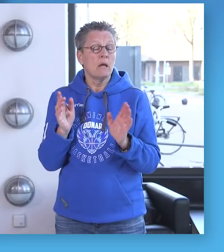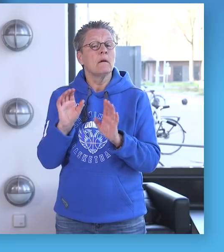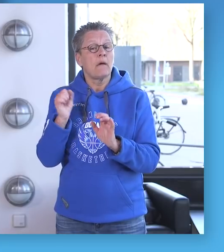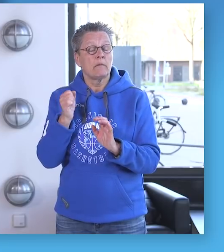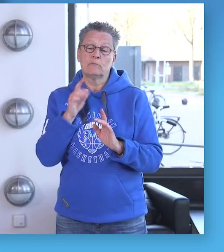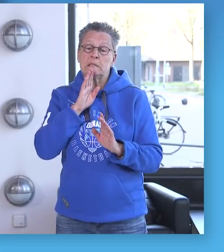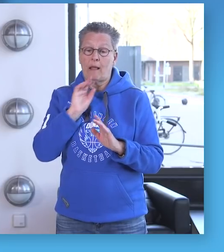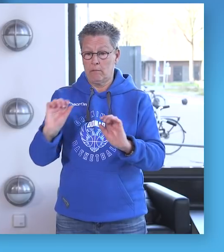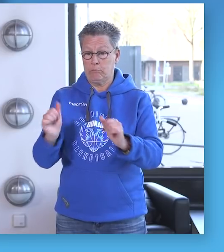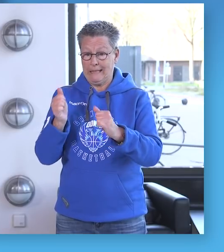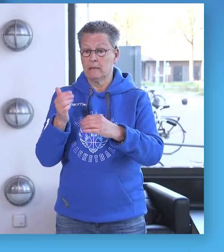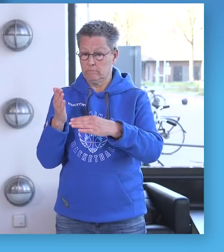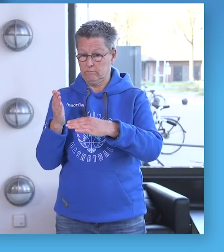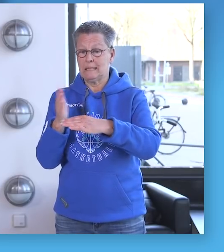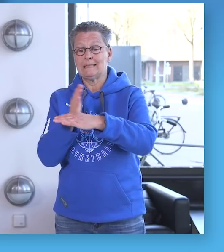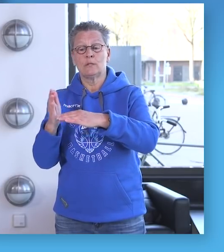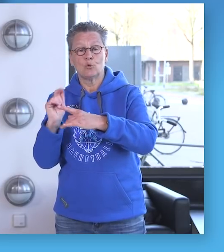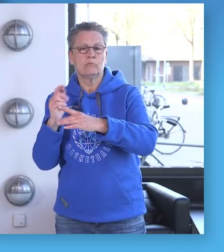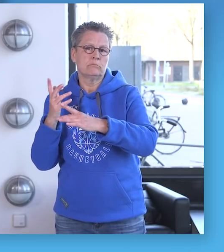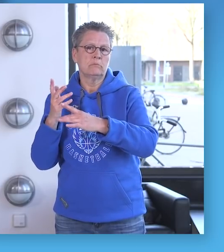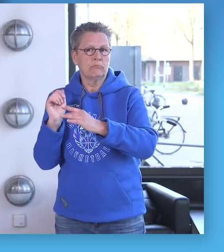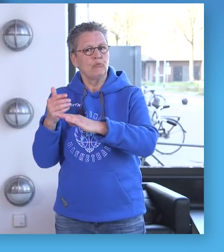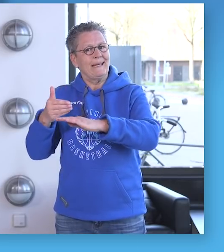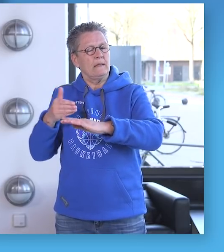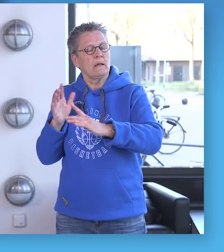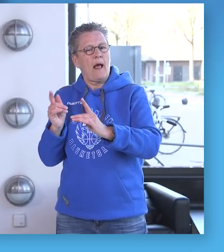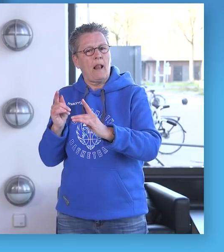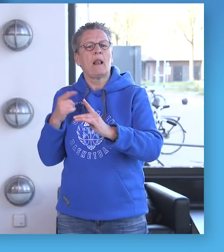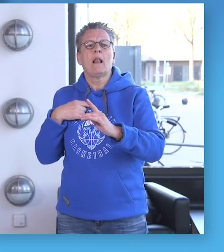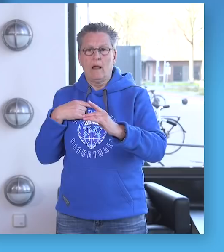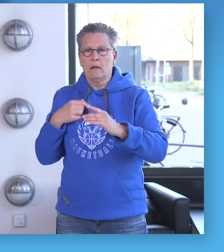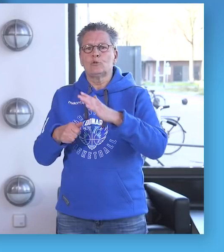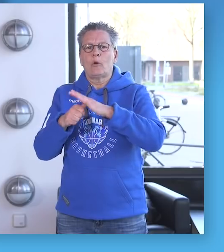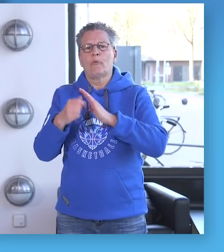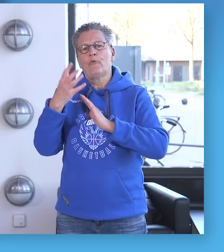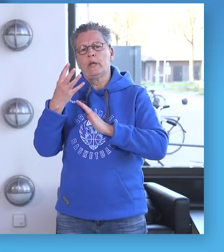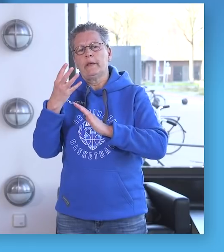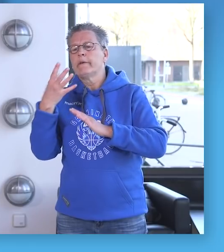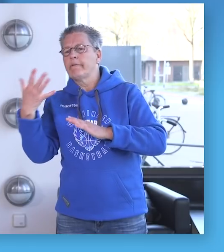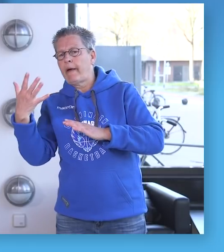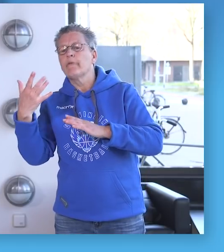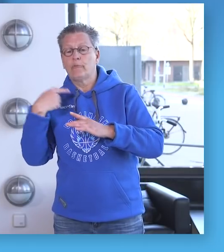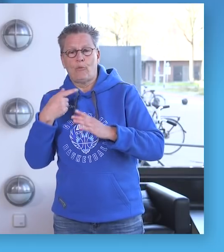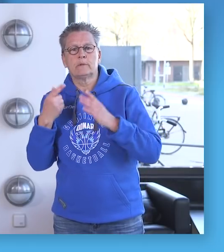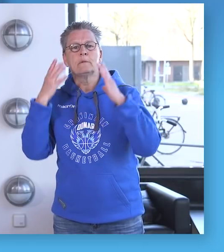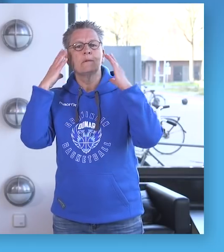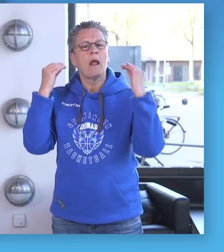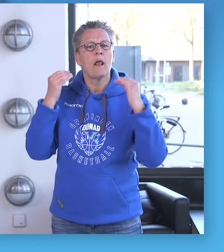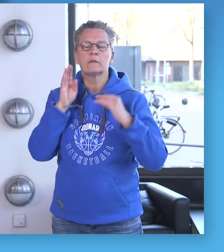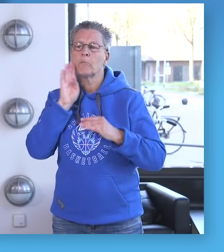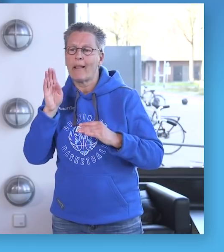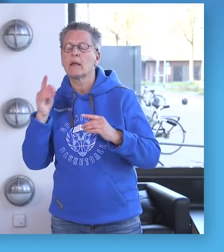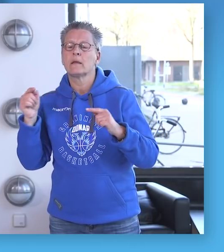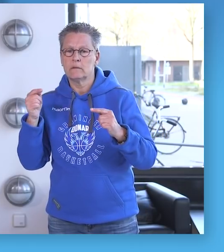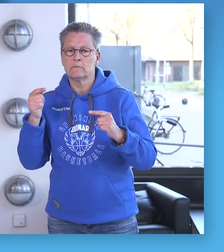van het seizoen, een top 4 van Nederland tegen een top 5 of 4 van België laat spelen. In een